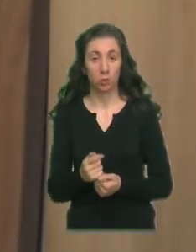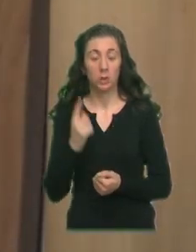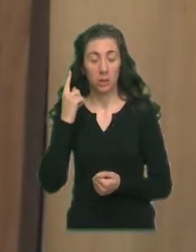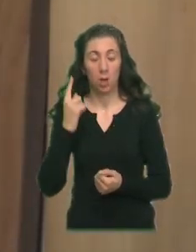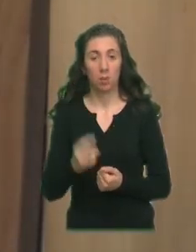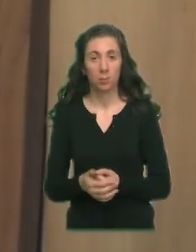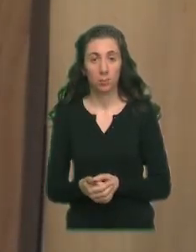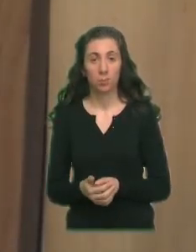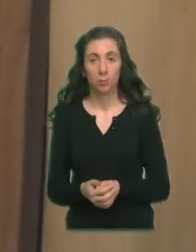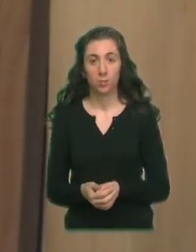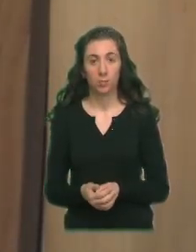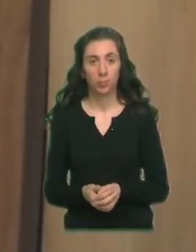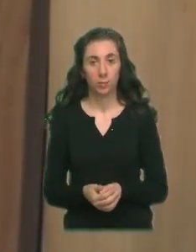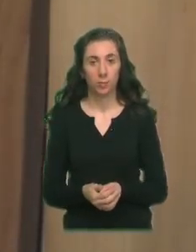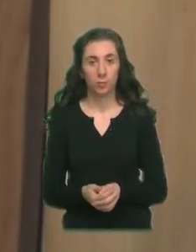Da, znam, veli.